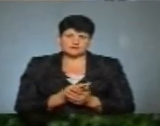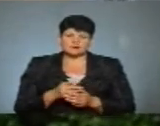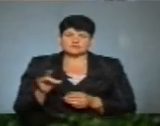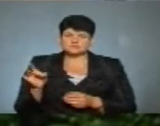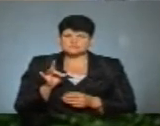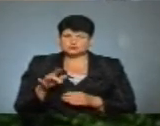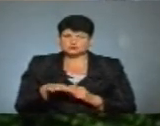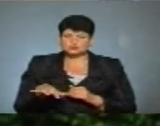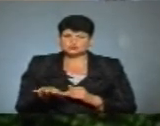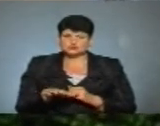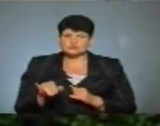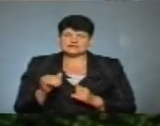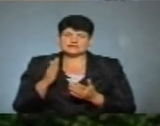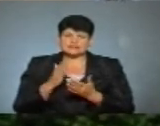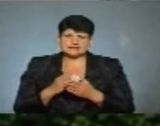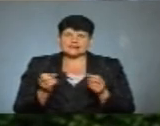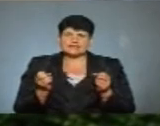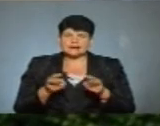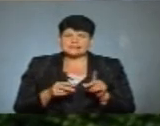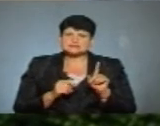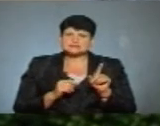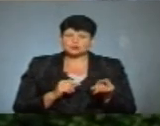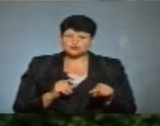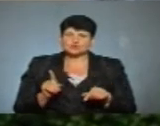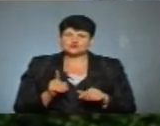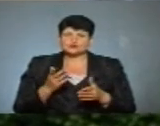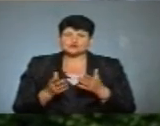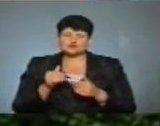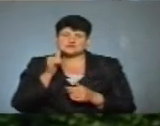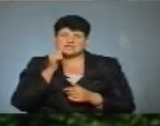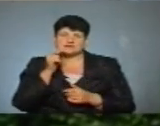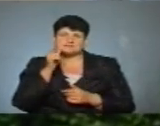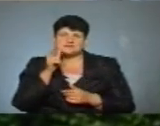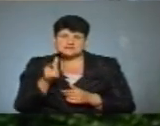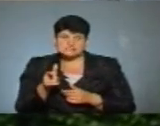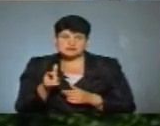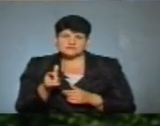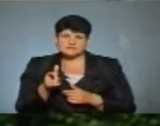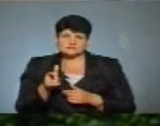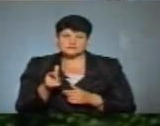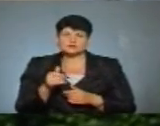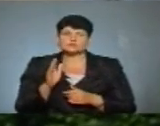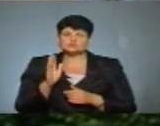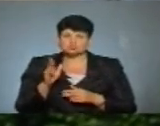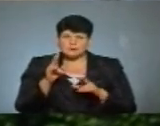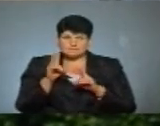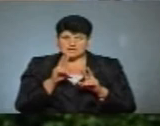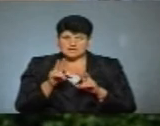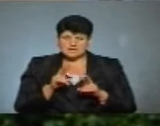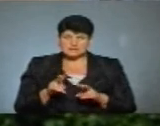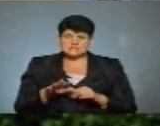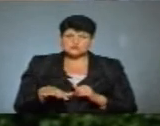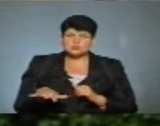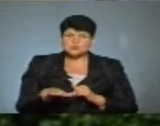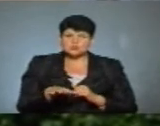помаранчевої зони, і є ризик того, що якщо завтра чи післязавтра буде переглядатися